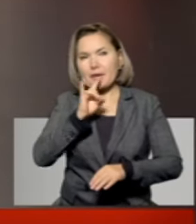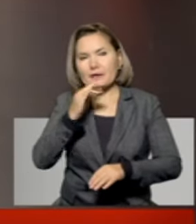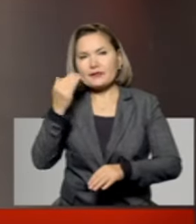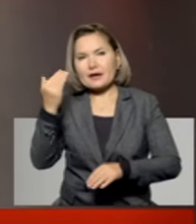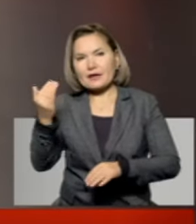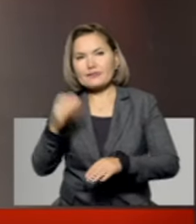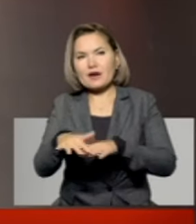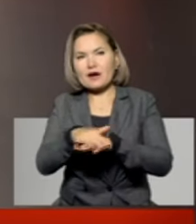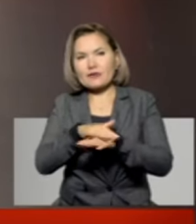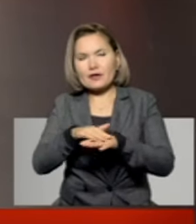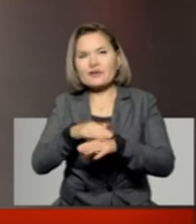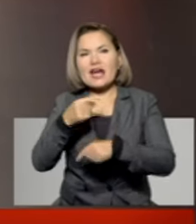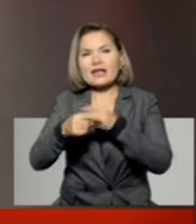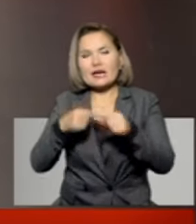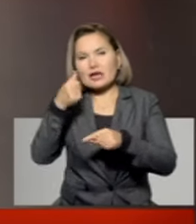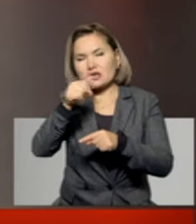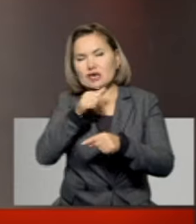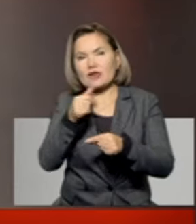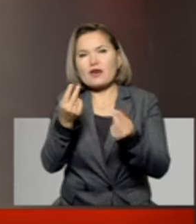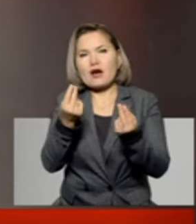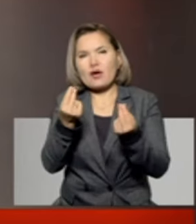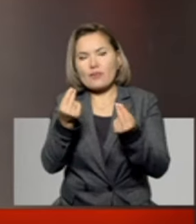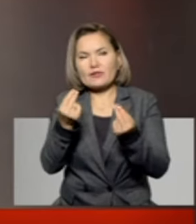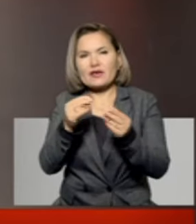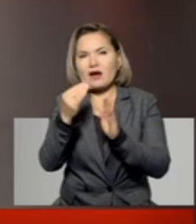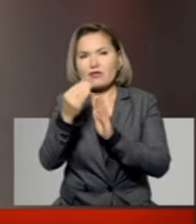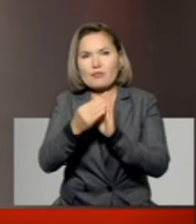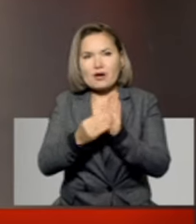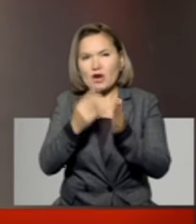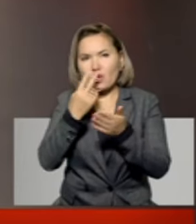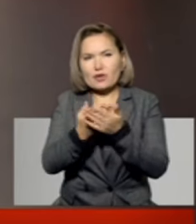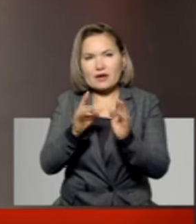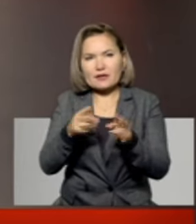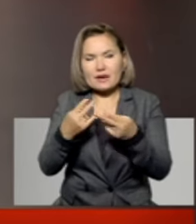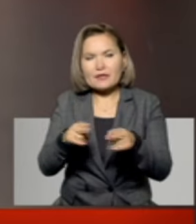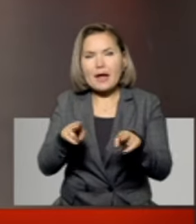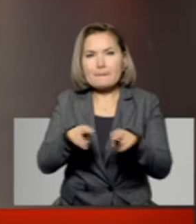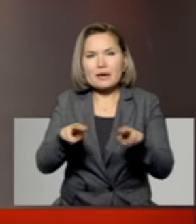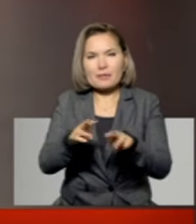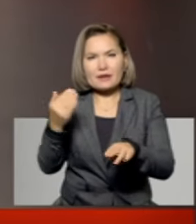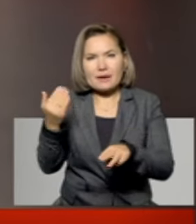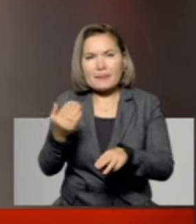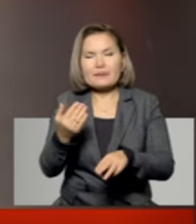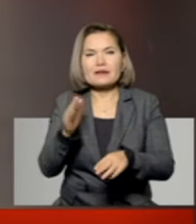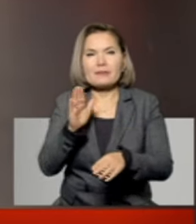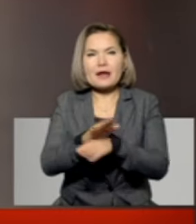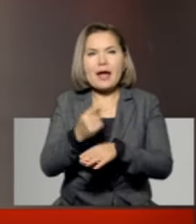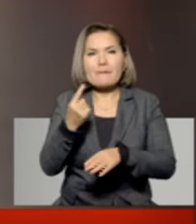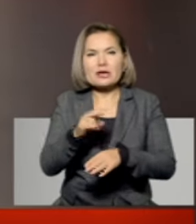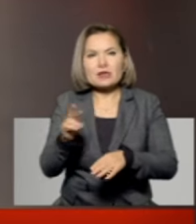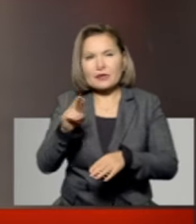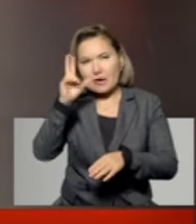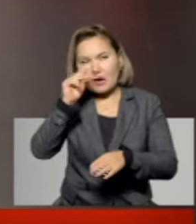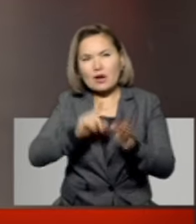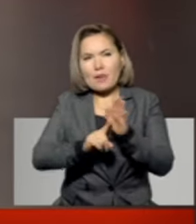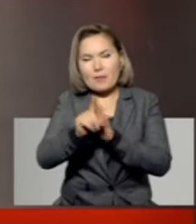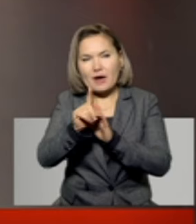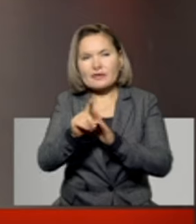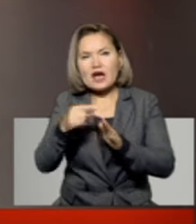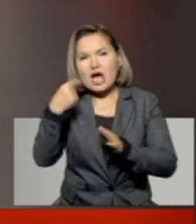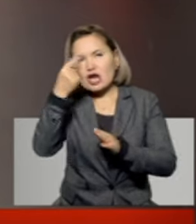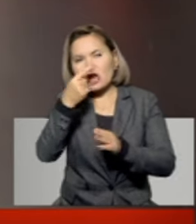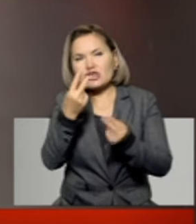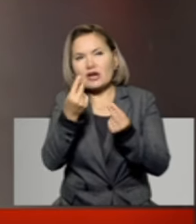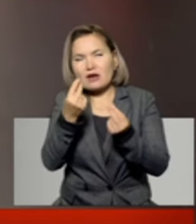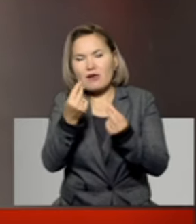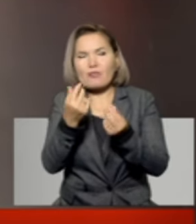Қазақстандықтар келесі жылы жалпыға бірдей декларацияны тапсырмайды. Премьер-министр Олжас Бектенов бірінші қаңтардан бастап жеке табысы туралы есеп